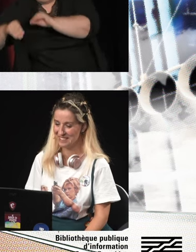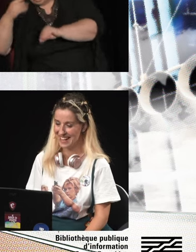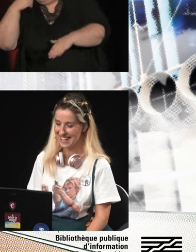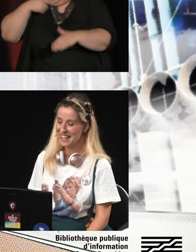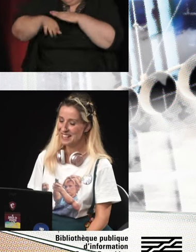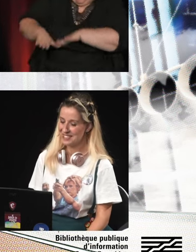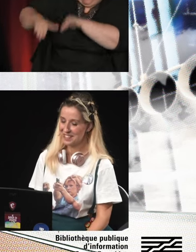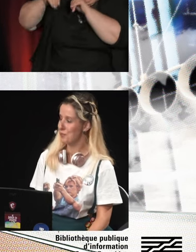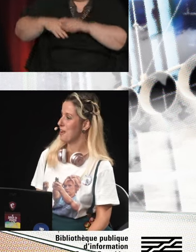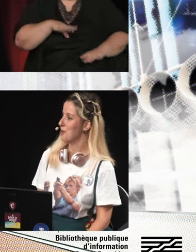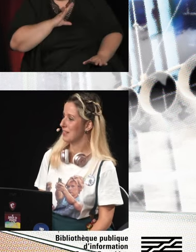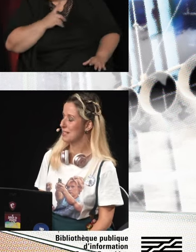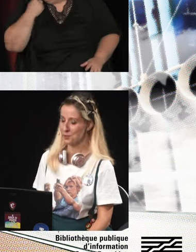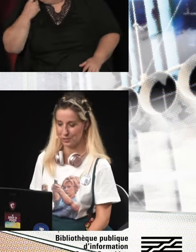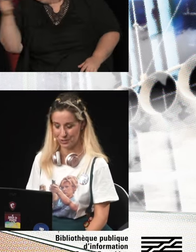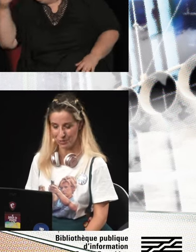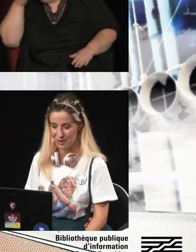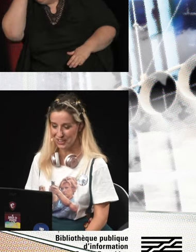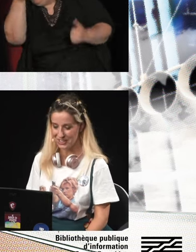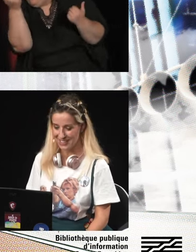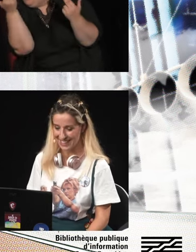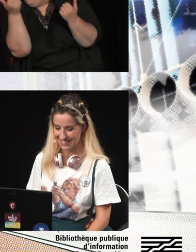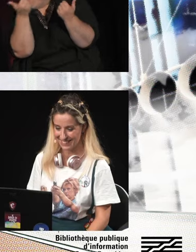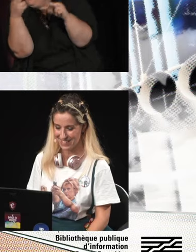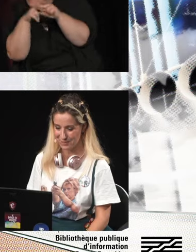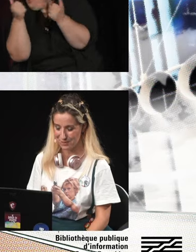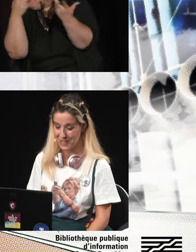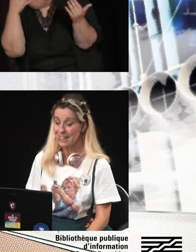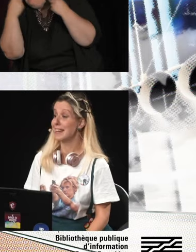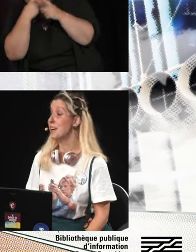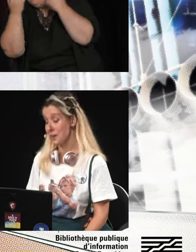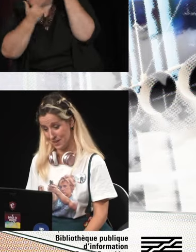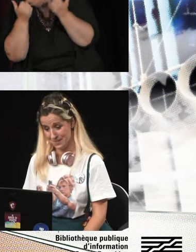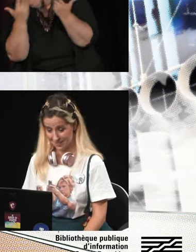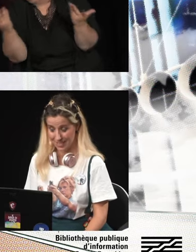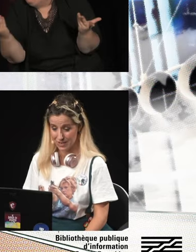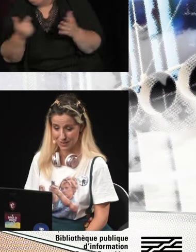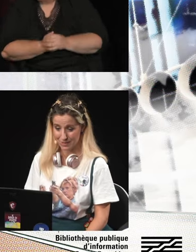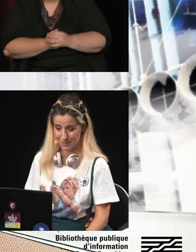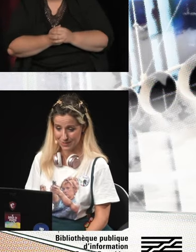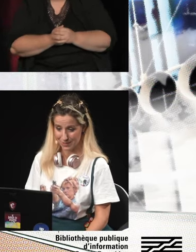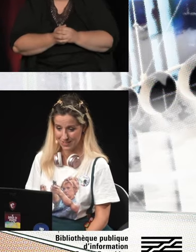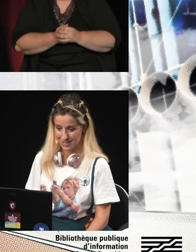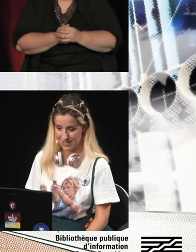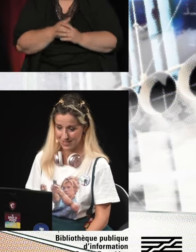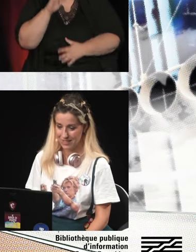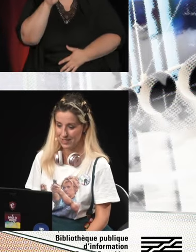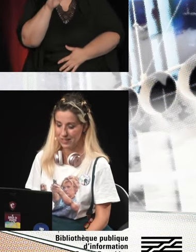on y travaille. Tu veux faire une prédiction sur le nombre de morts, Nitzel, si tu veux. D'ailleurs, parce